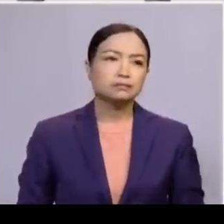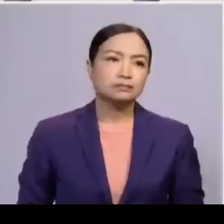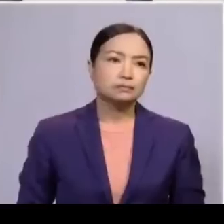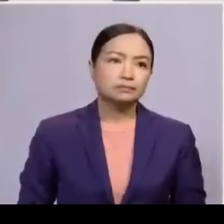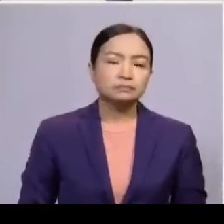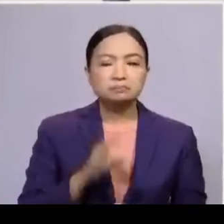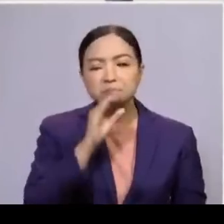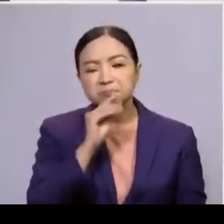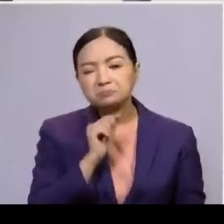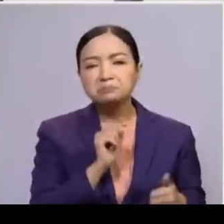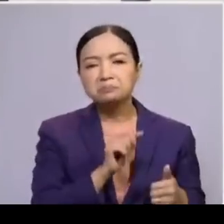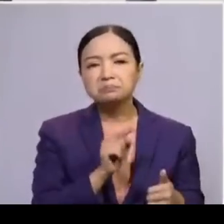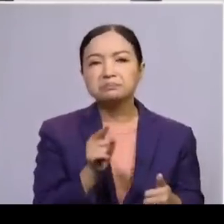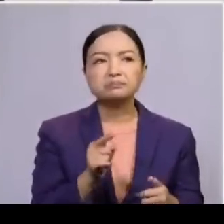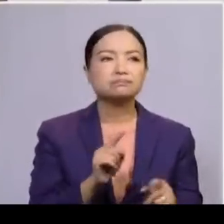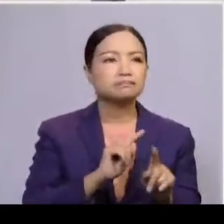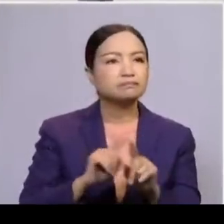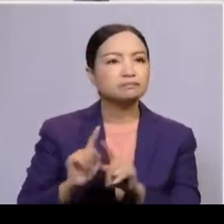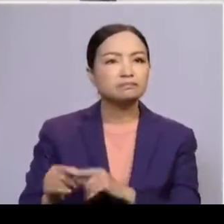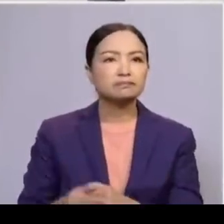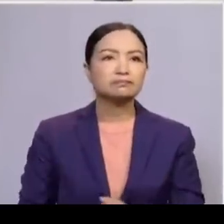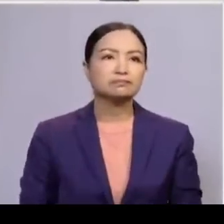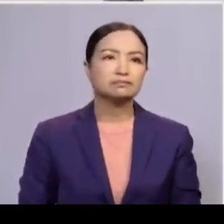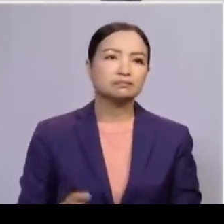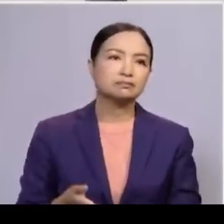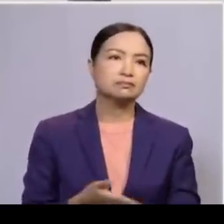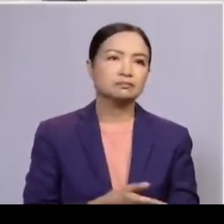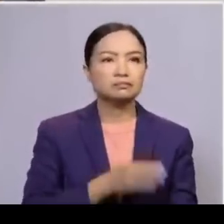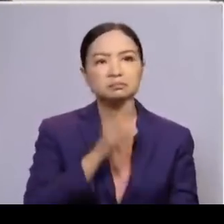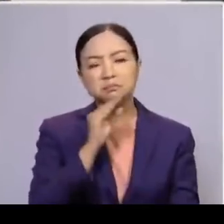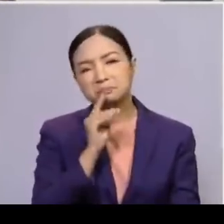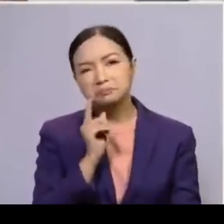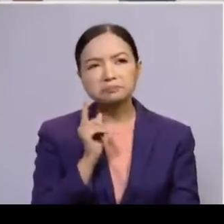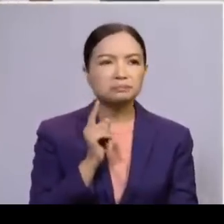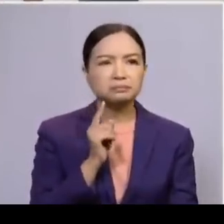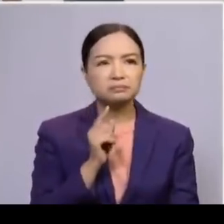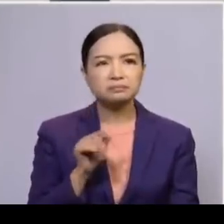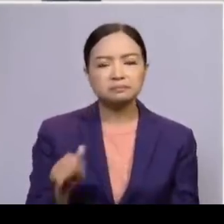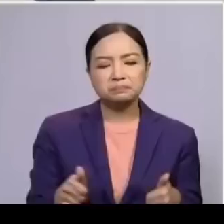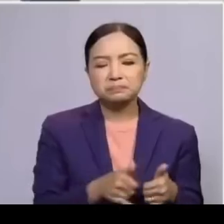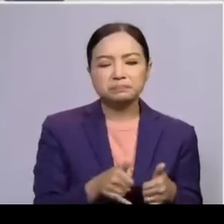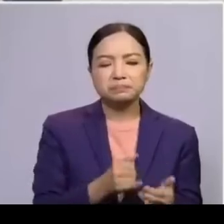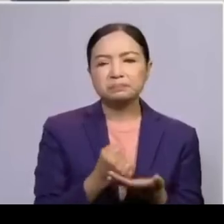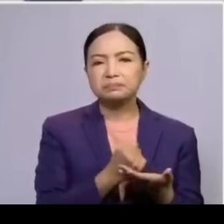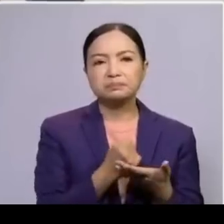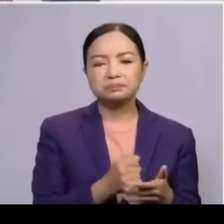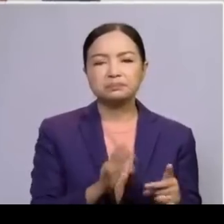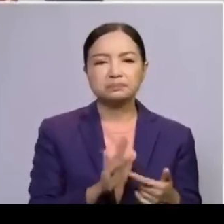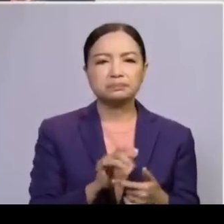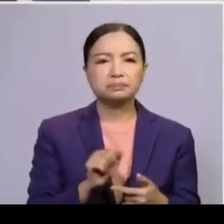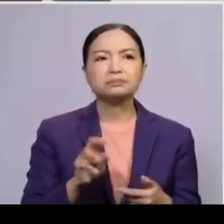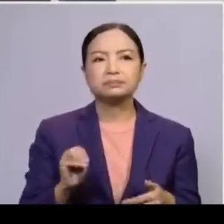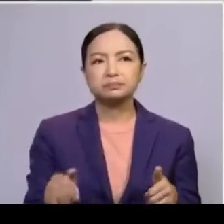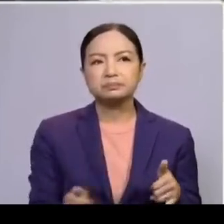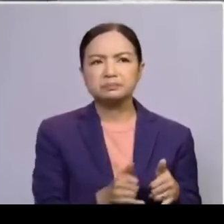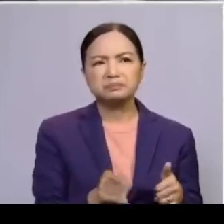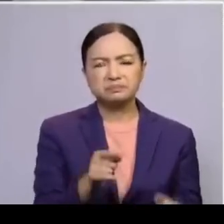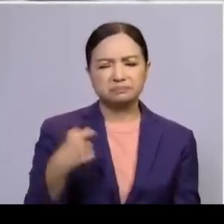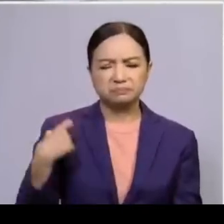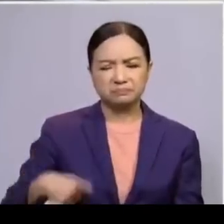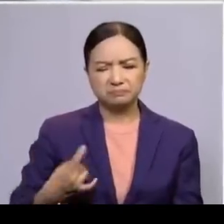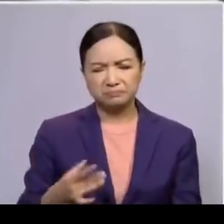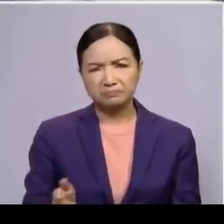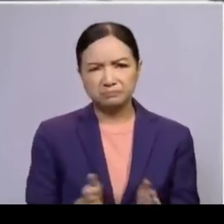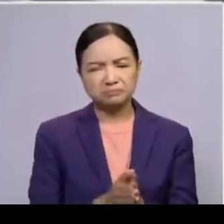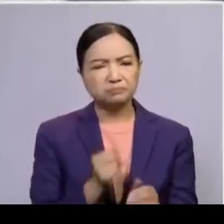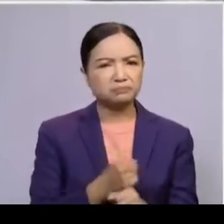คำพูดของเธอต่างๆนานานะฮะคือก่อนหน้านี้ก็มีการพูดเอ่อเข้าข้างแอมด้วยไงคะคนก็เลยมองว่าเอ๊ะทนายมีส่วนร่วม